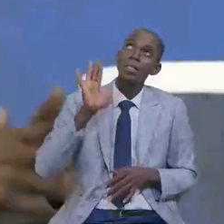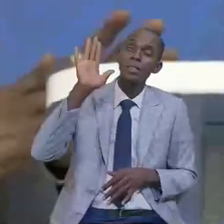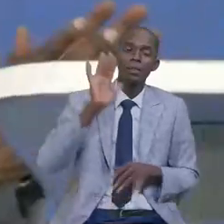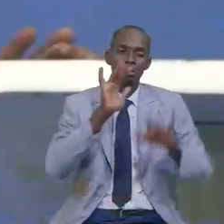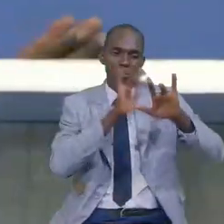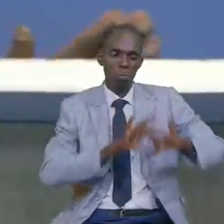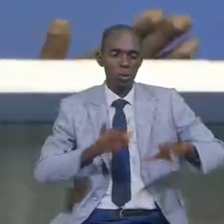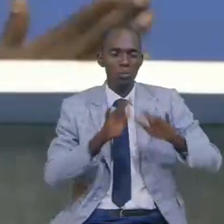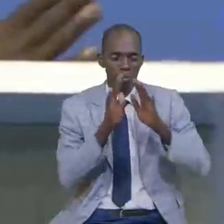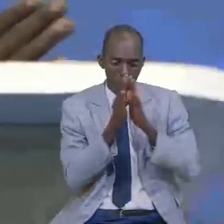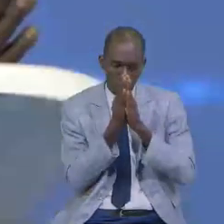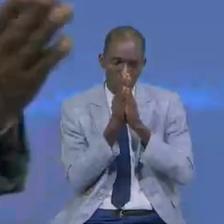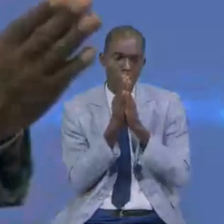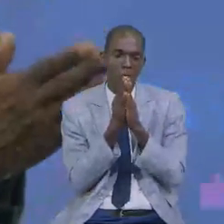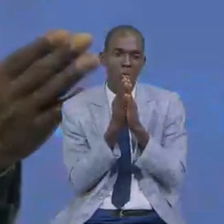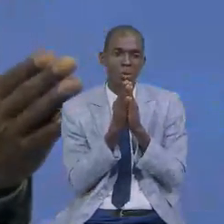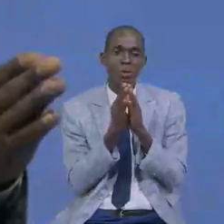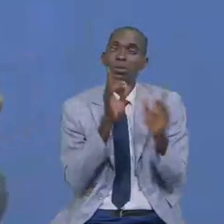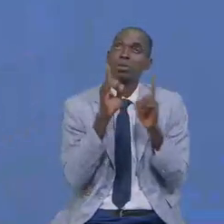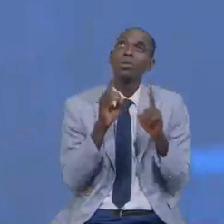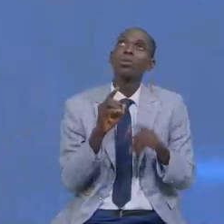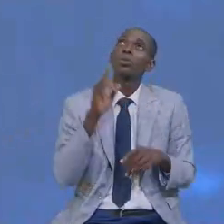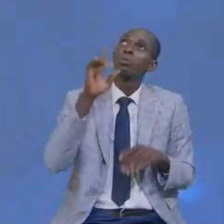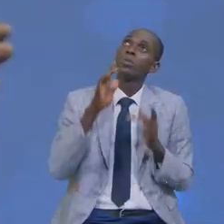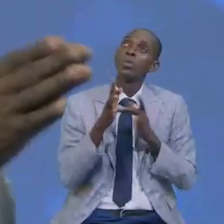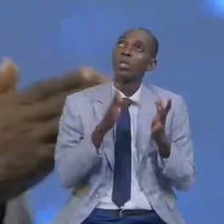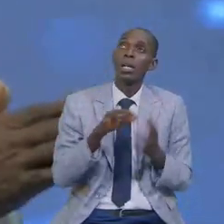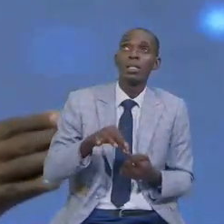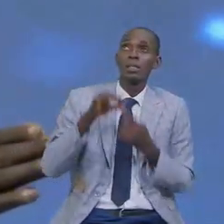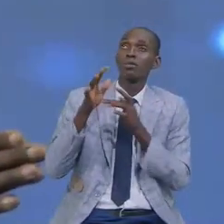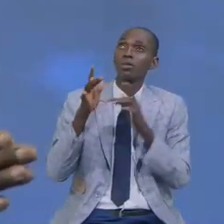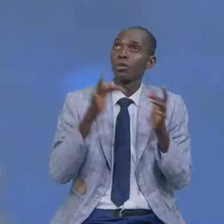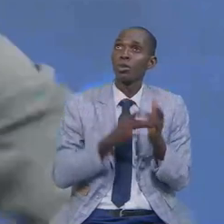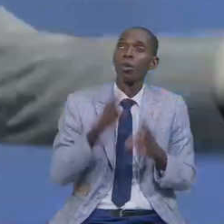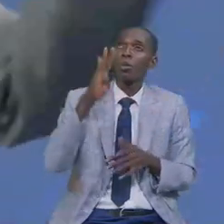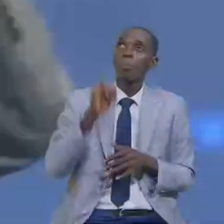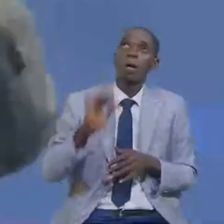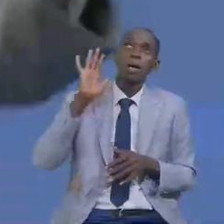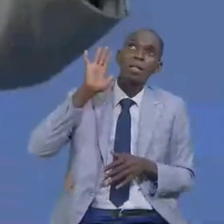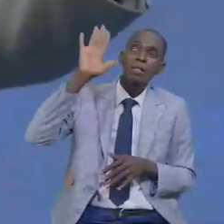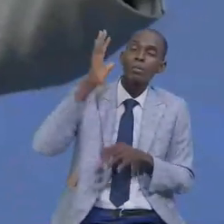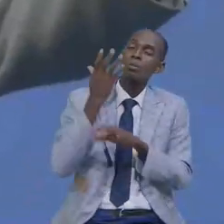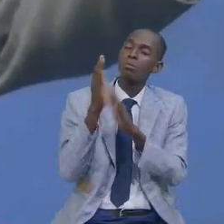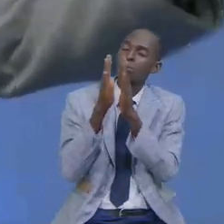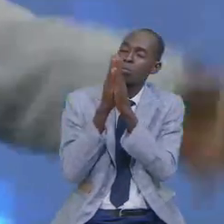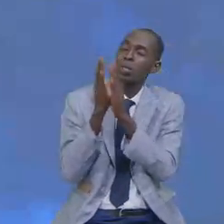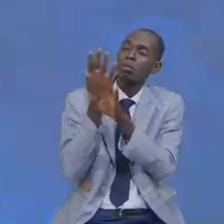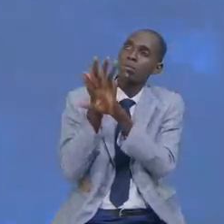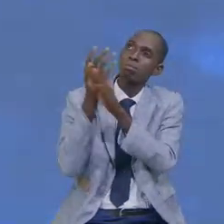Seigneur, acceptez Jésus-Christ par sa médiation, acceptez